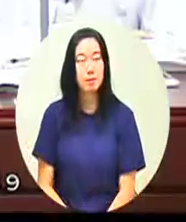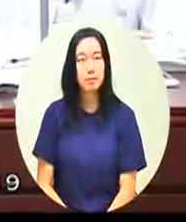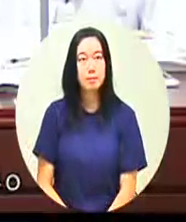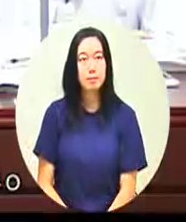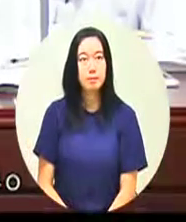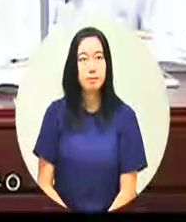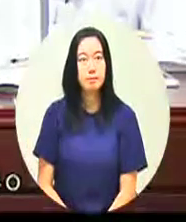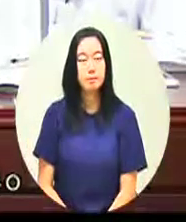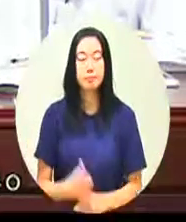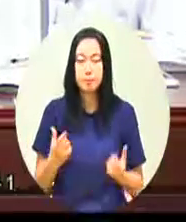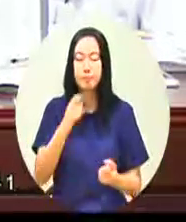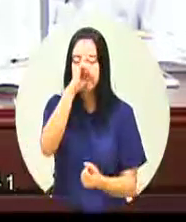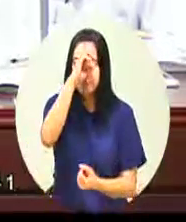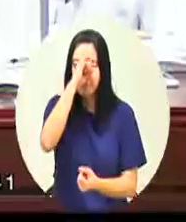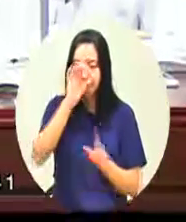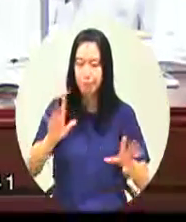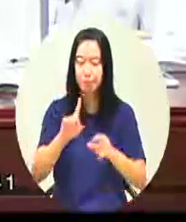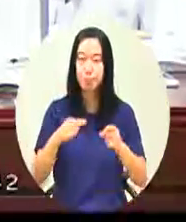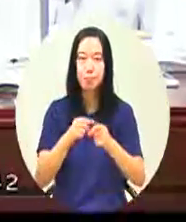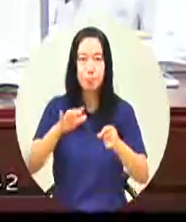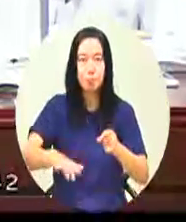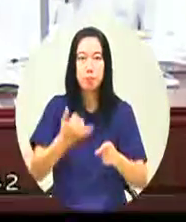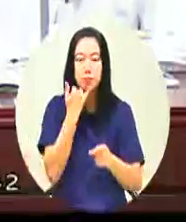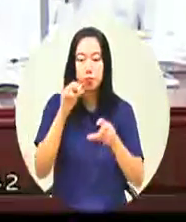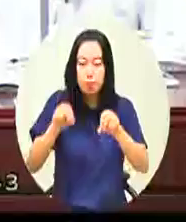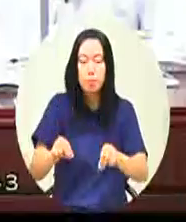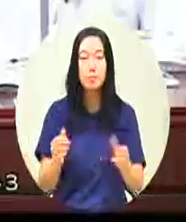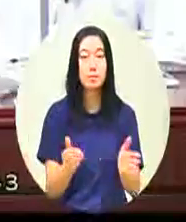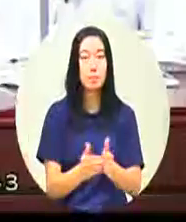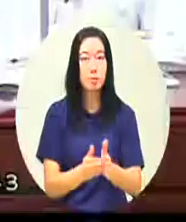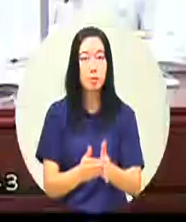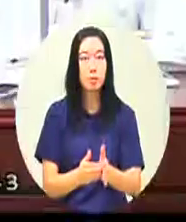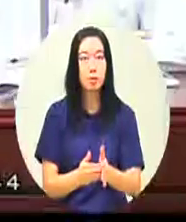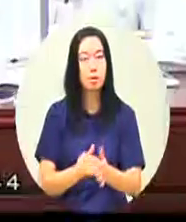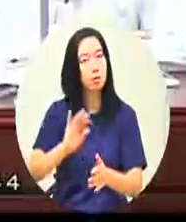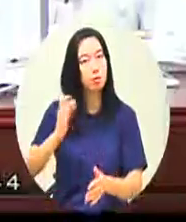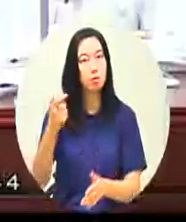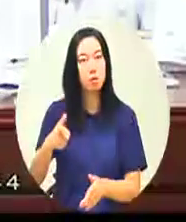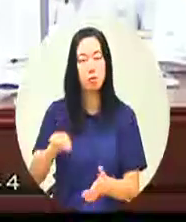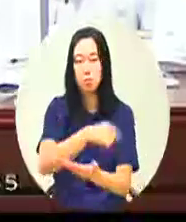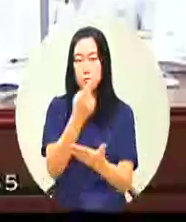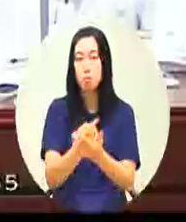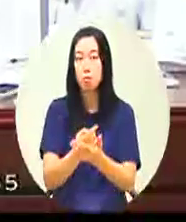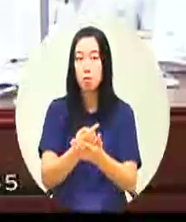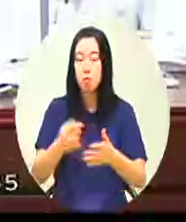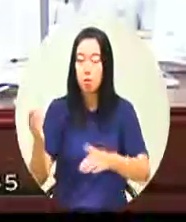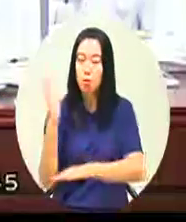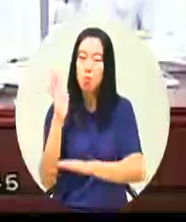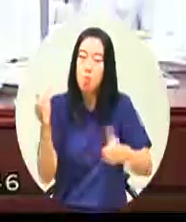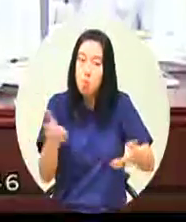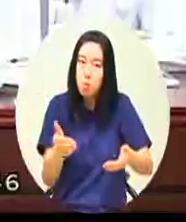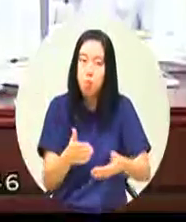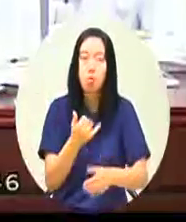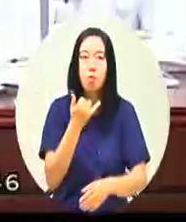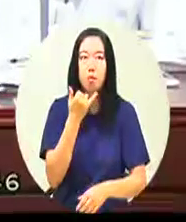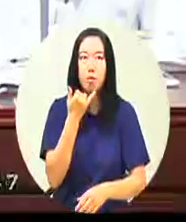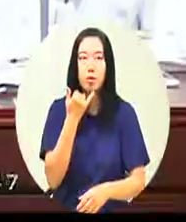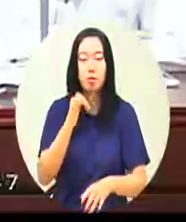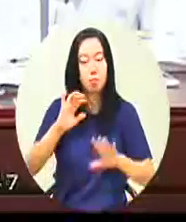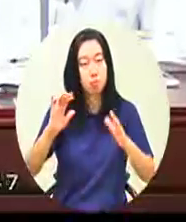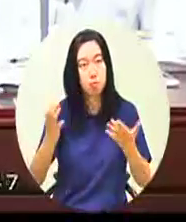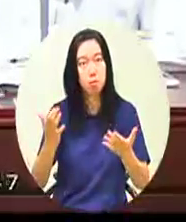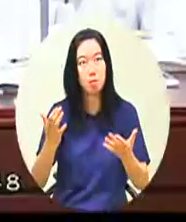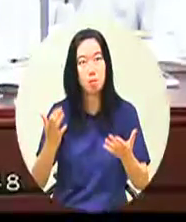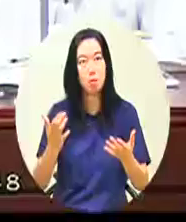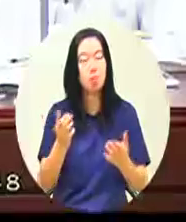我们原来是希望它今年年底会签好了。那其实我们整个工程，我们自己要办的这个箱涵加大工程，大概是